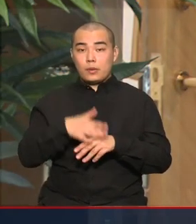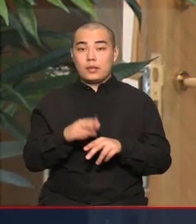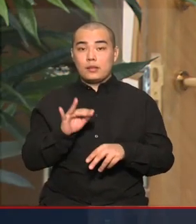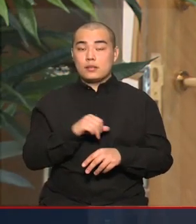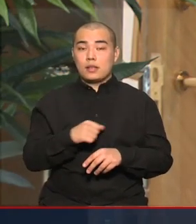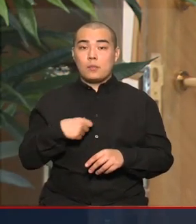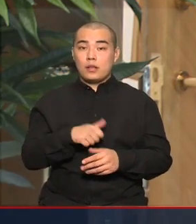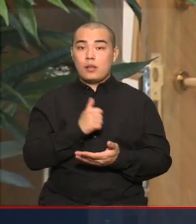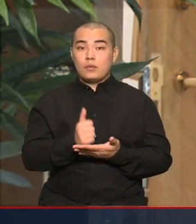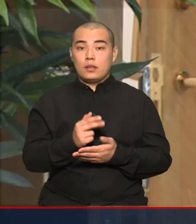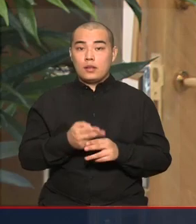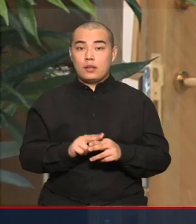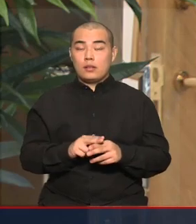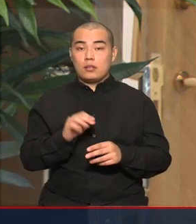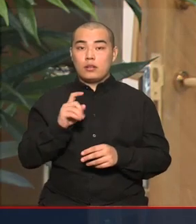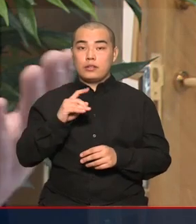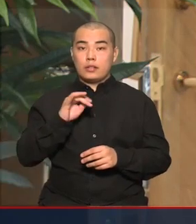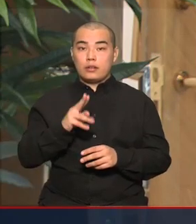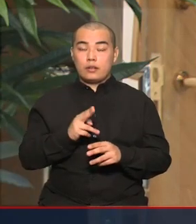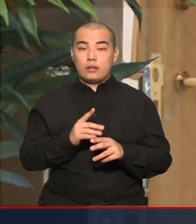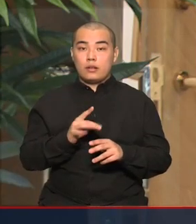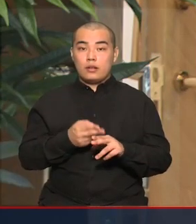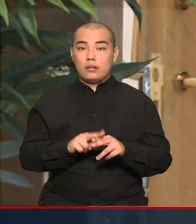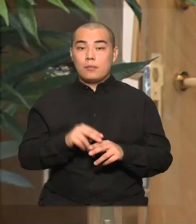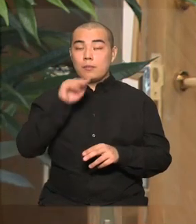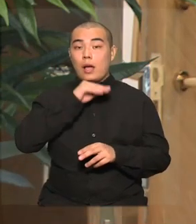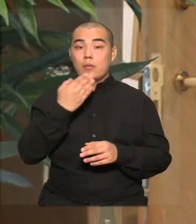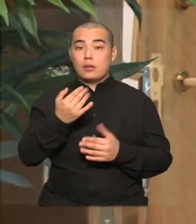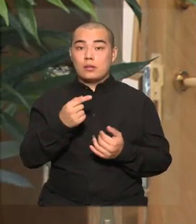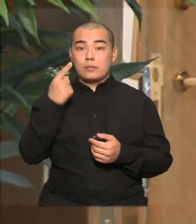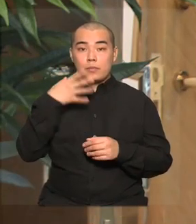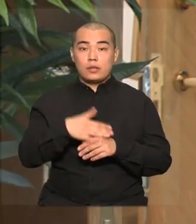сонымен қатар біздің түлектеріміздің әлемдік деңгейде кәсіби маман ретінде танылуы болып табылады.